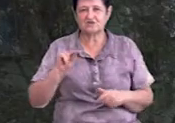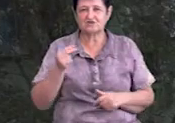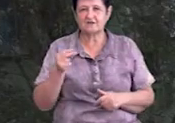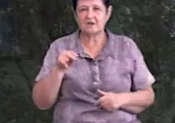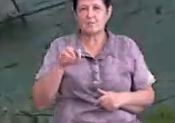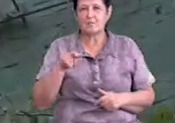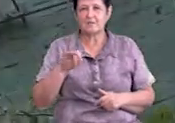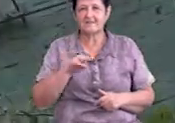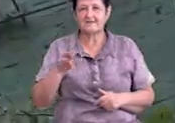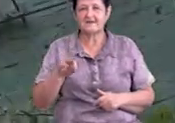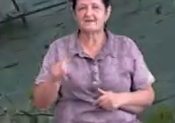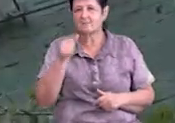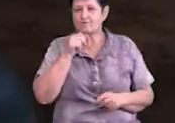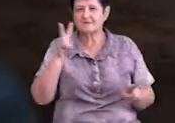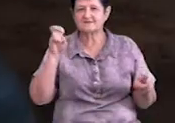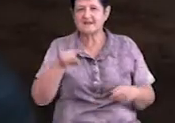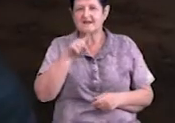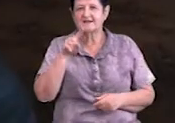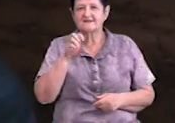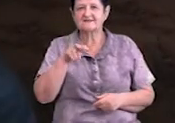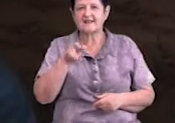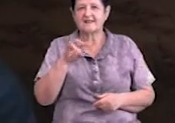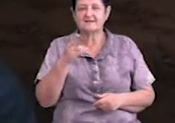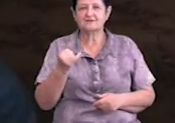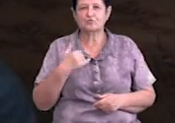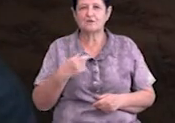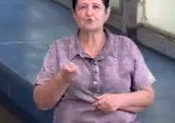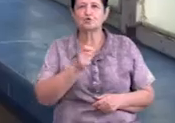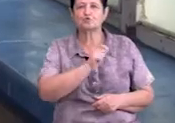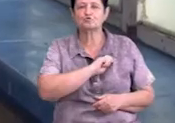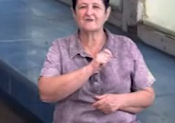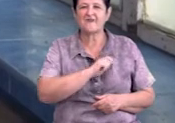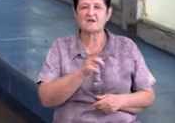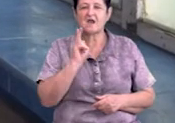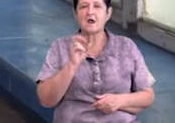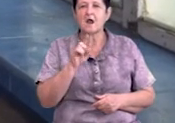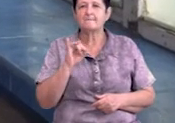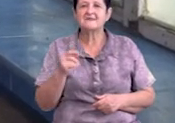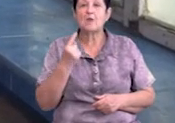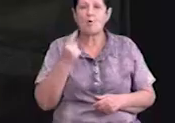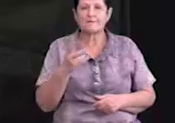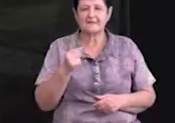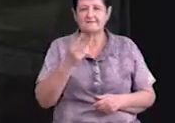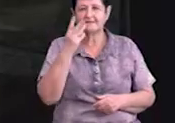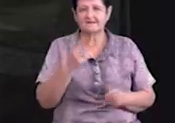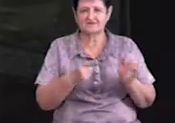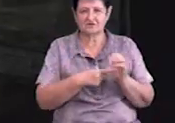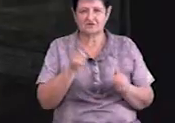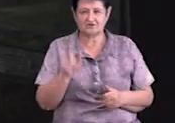політехніка» або ж так званій «Зеленці». У нас душова кабіна одна, на 36 семей. В